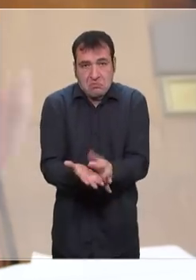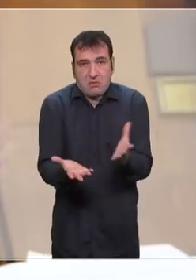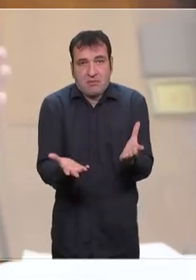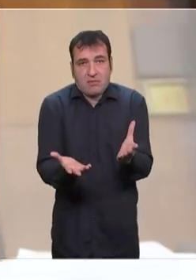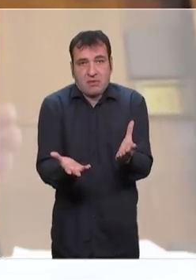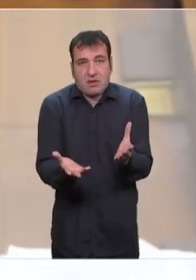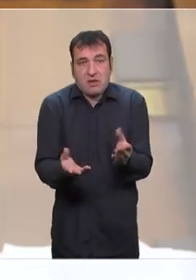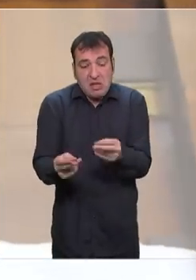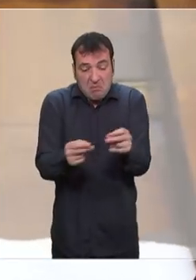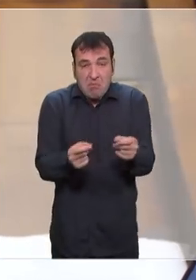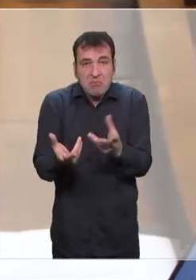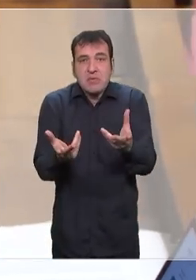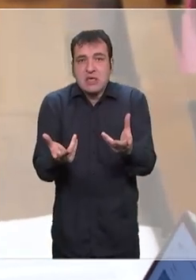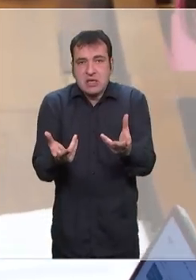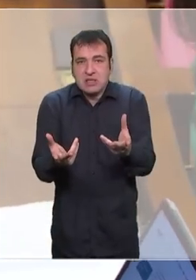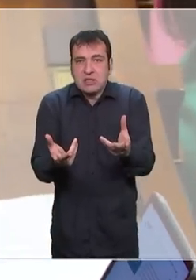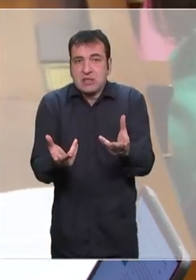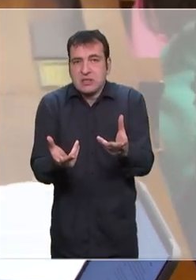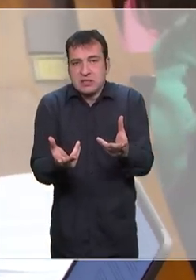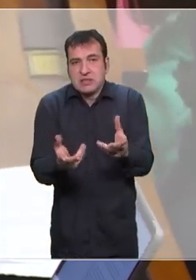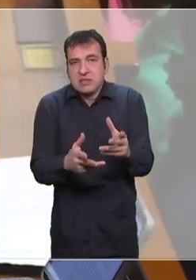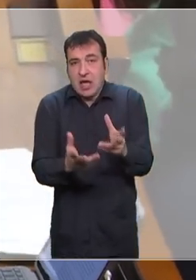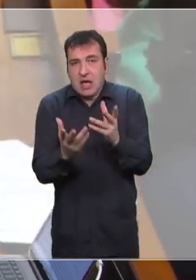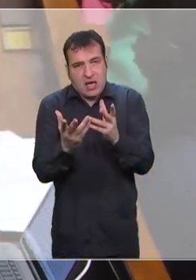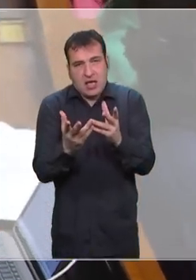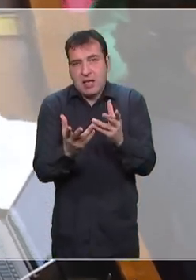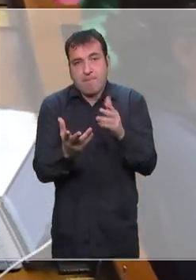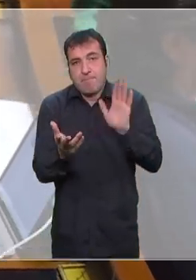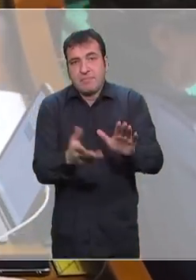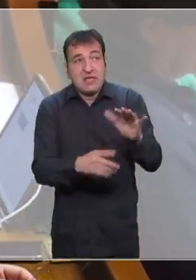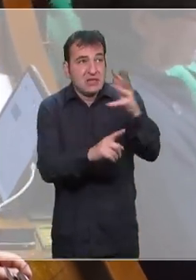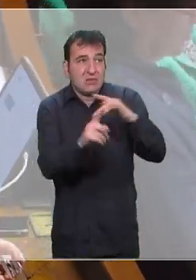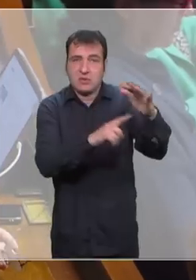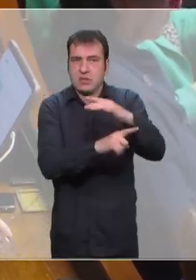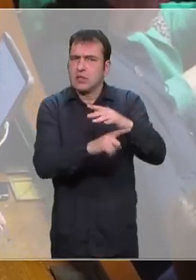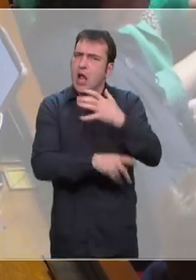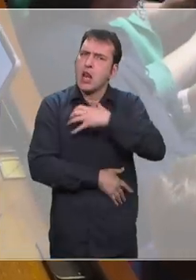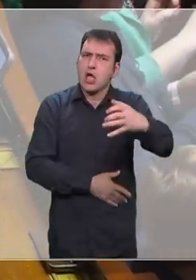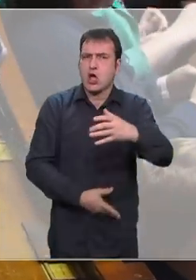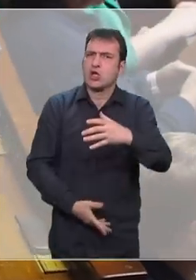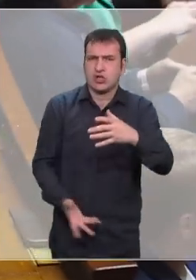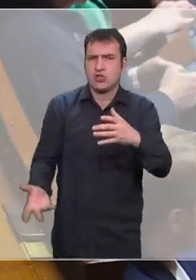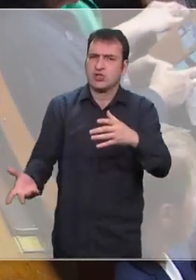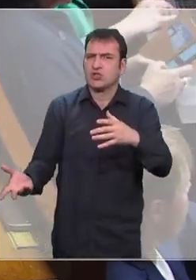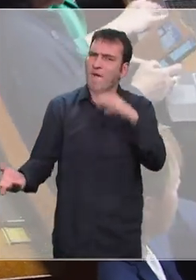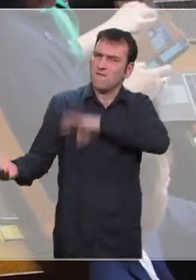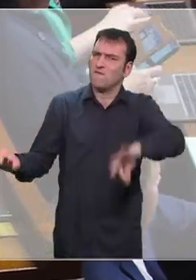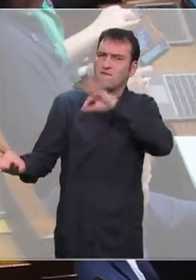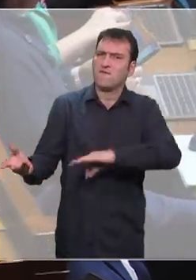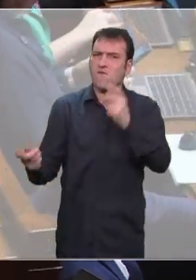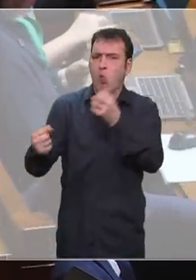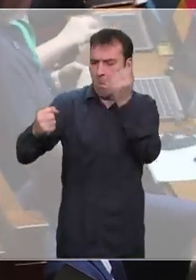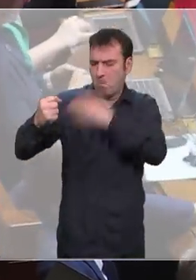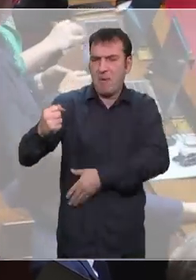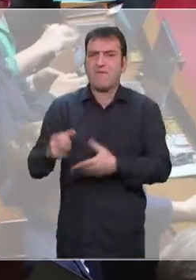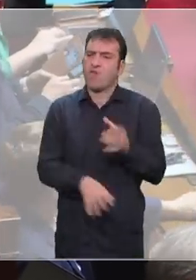Les miettes, miroir de la société, du ruissellement d'une élite qui se gave, d'une élite qui refuse le rétablissement de